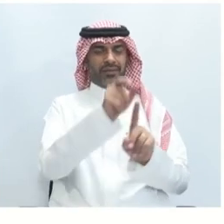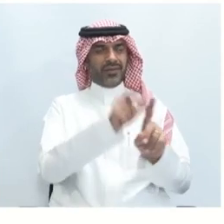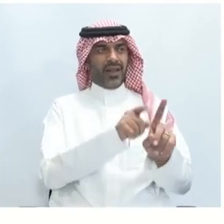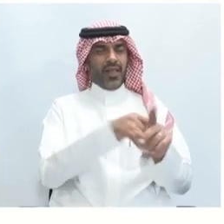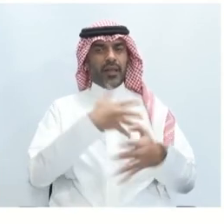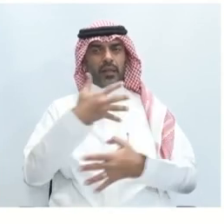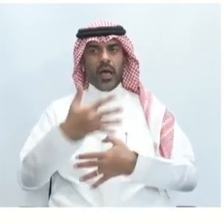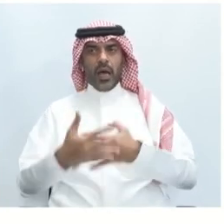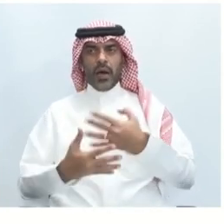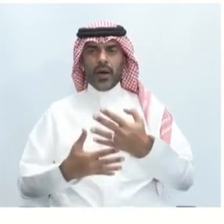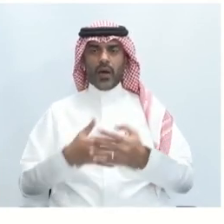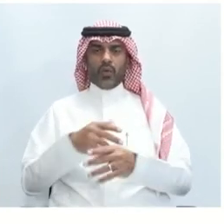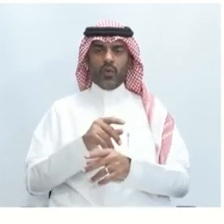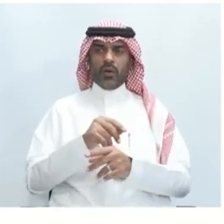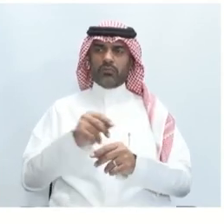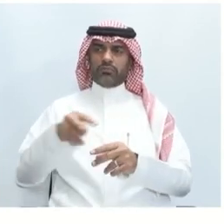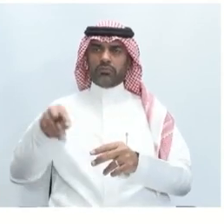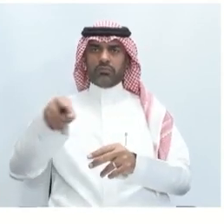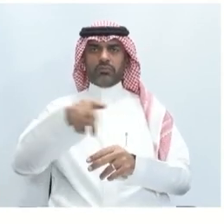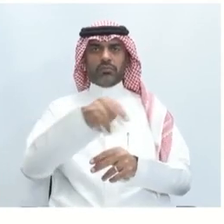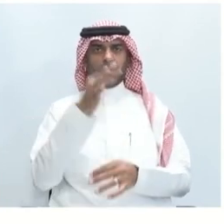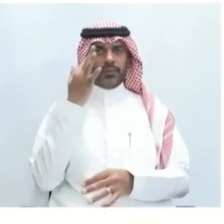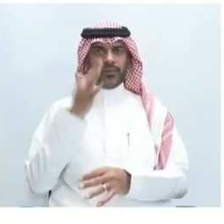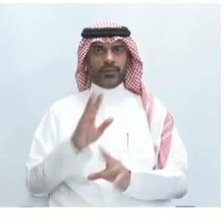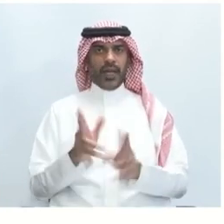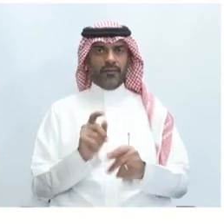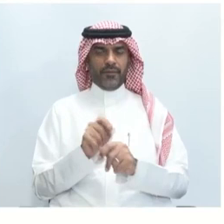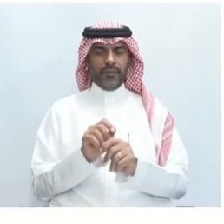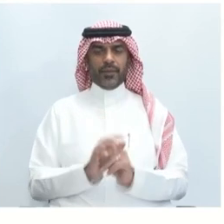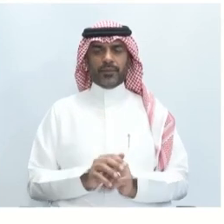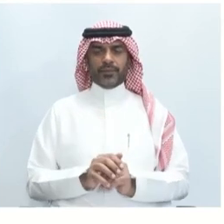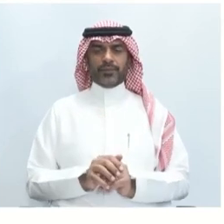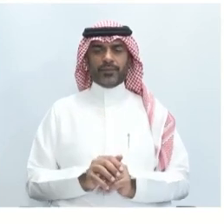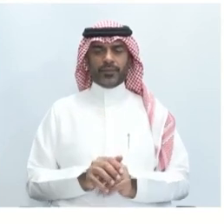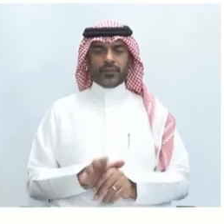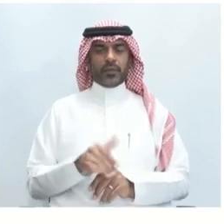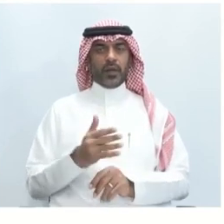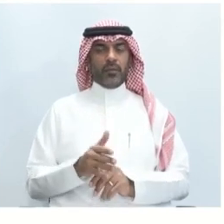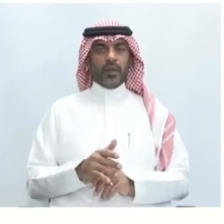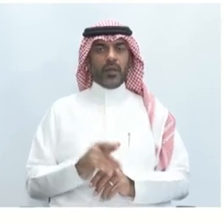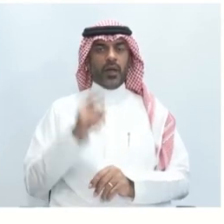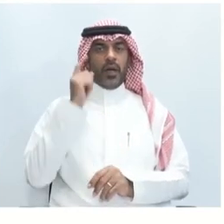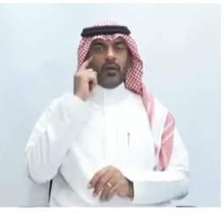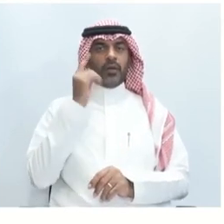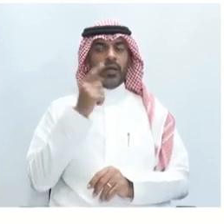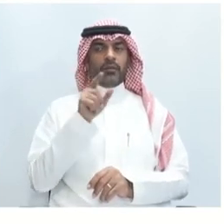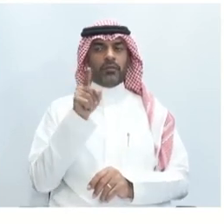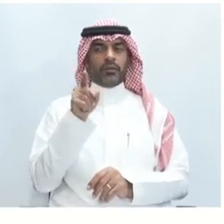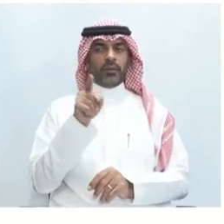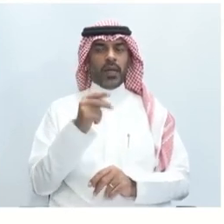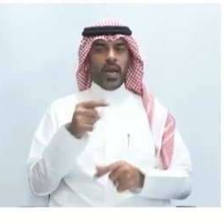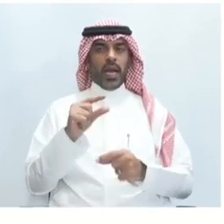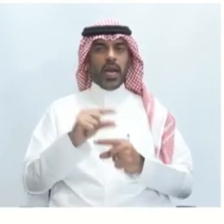ويرسم ثلاثي شكل ثلاثي الابعاد ثم سنتعرف ايضا كيف نقوم بتمييز اللبنات